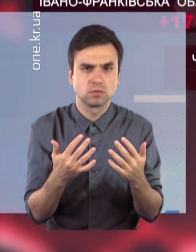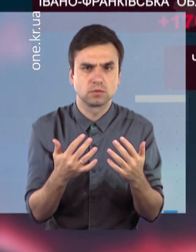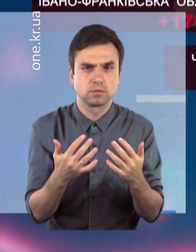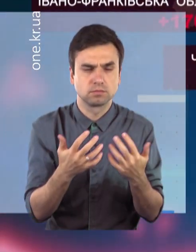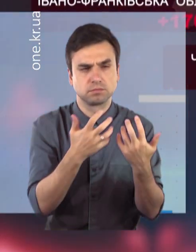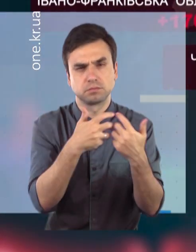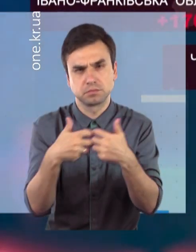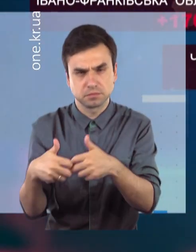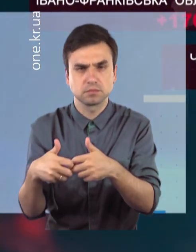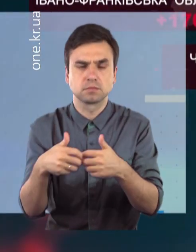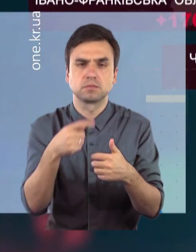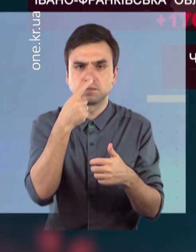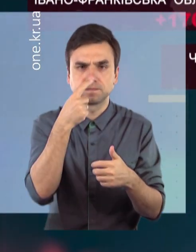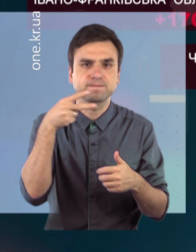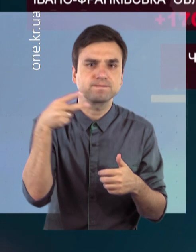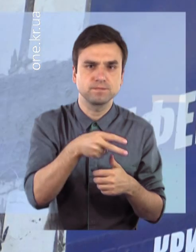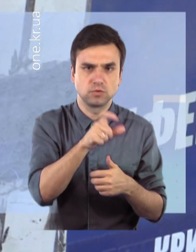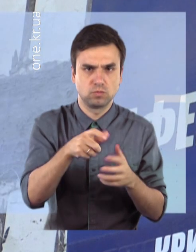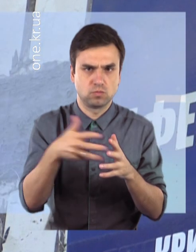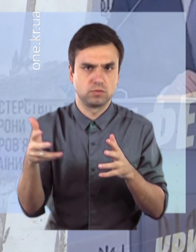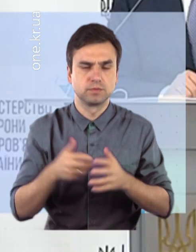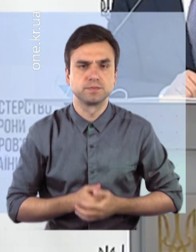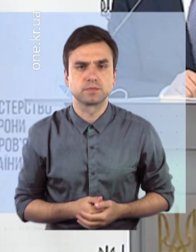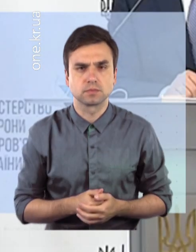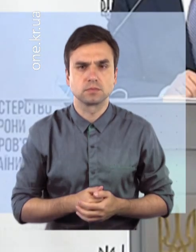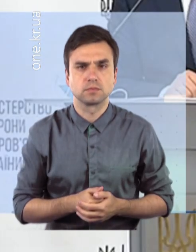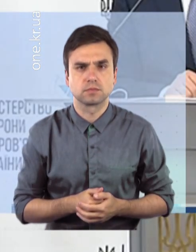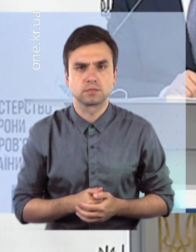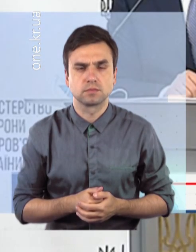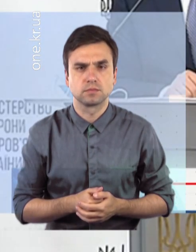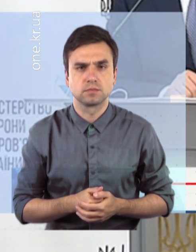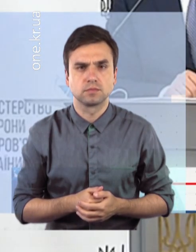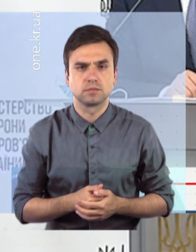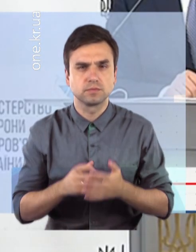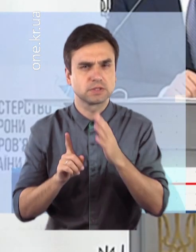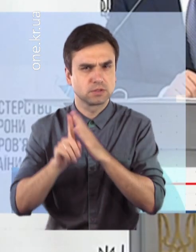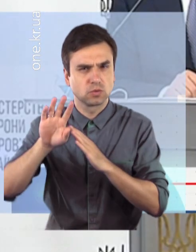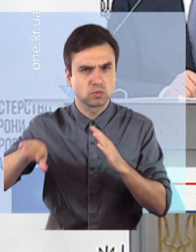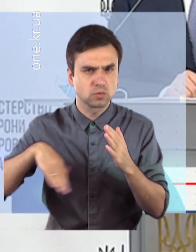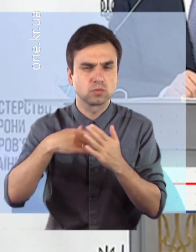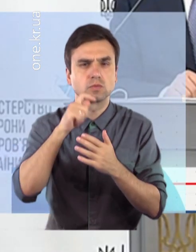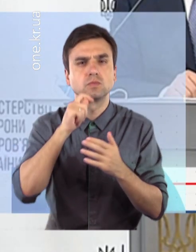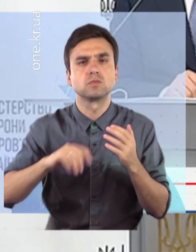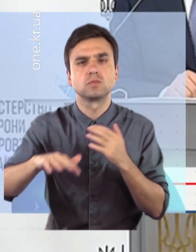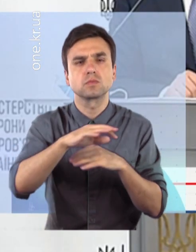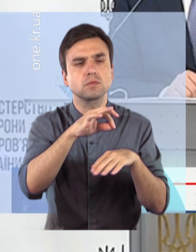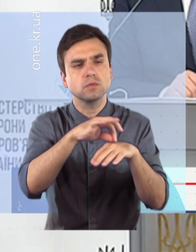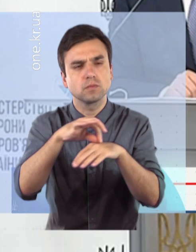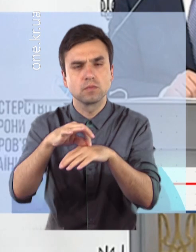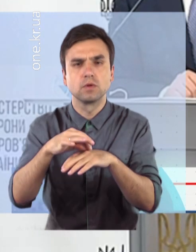коронавірус перевалила за 2000 осіб. Загалом за весь час пандемії в Україні